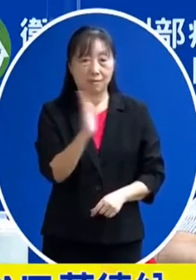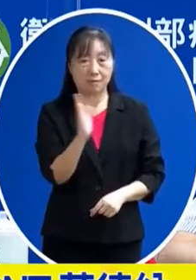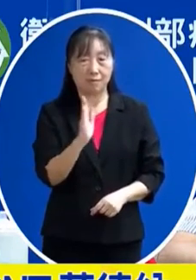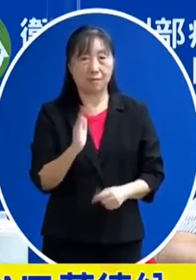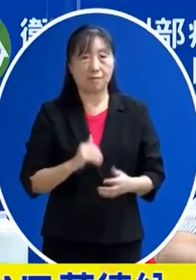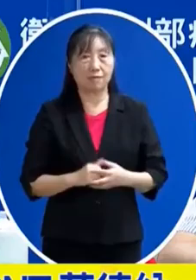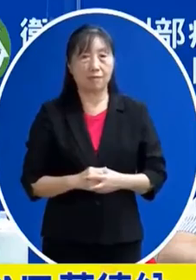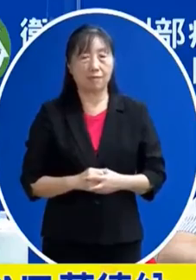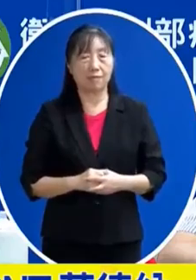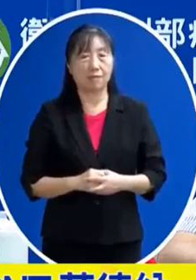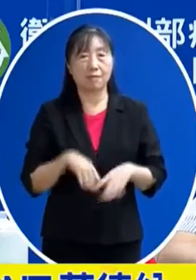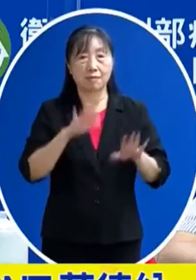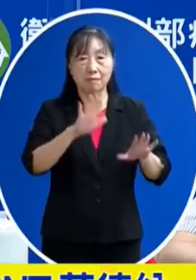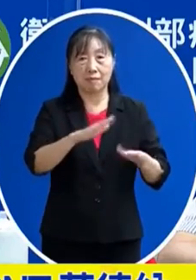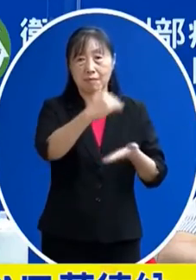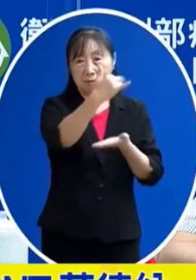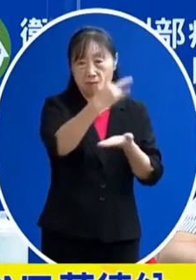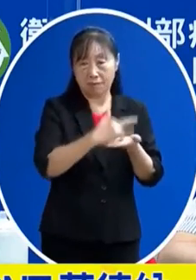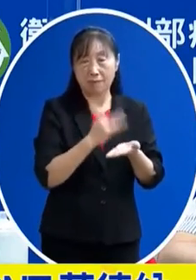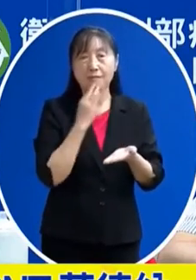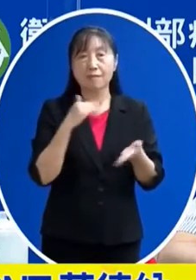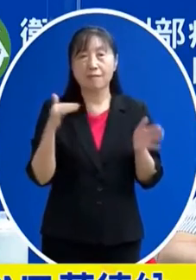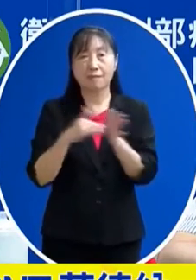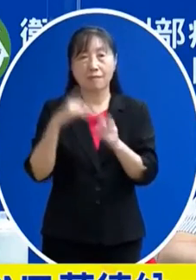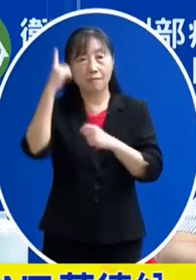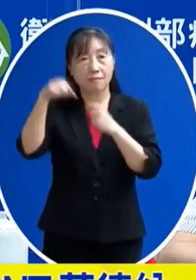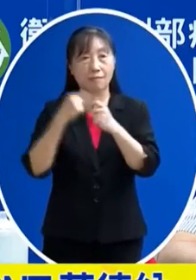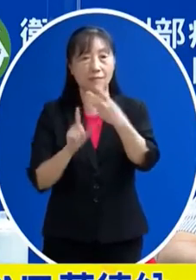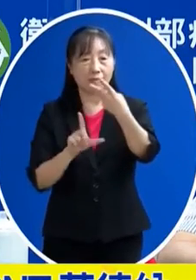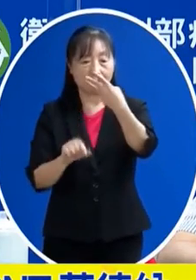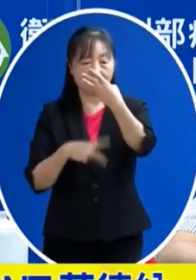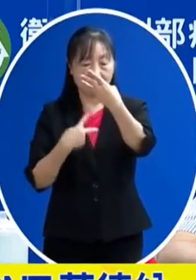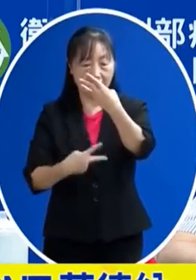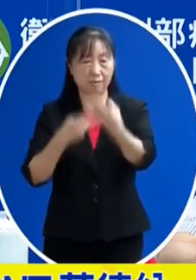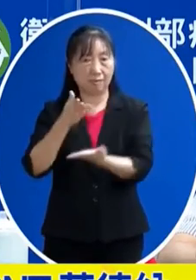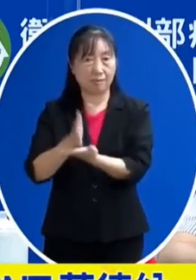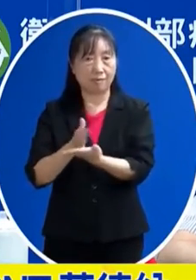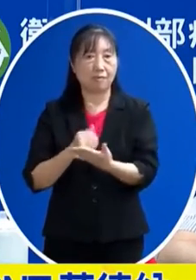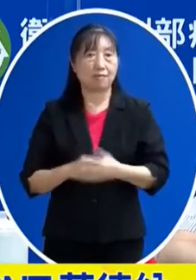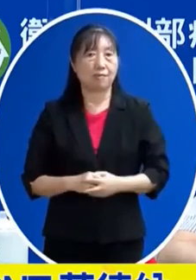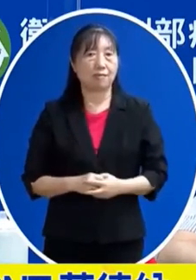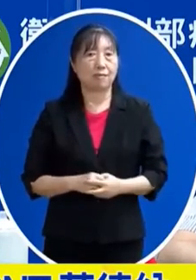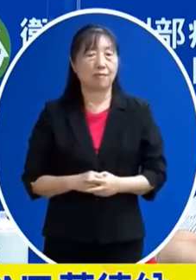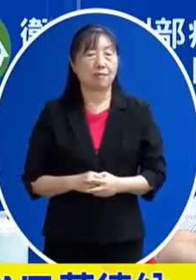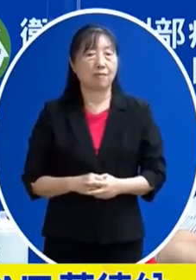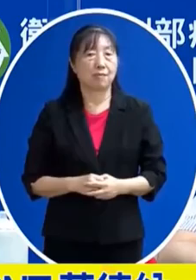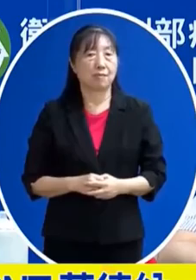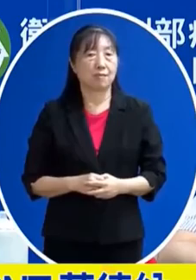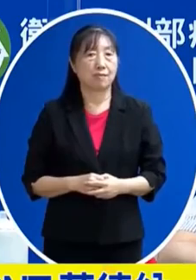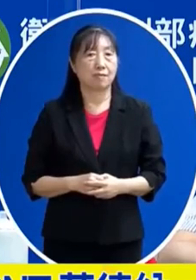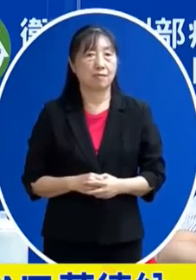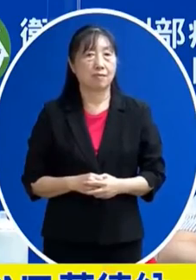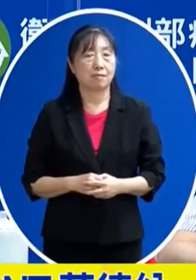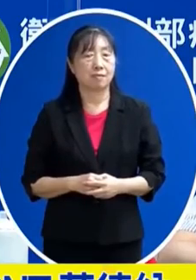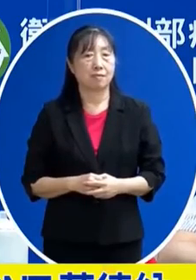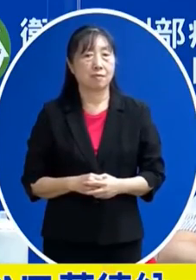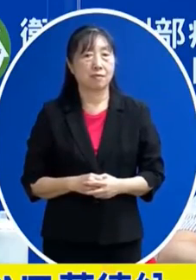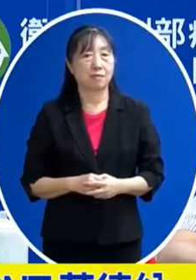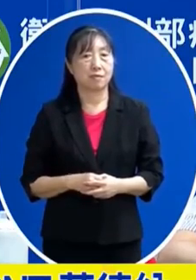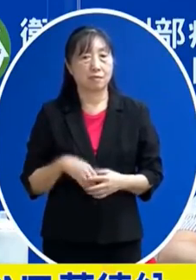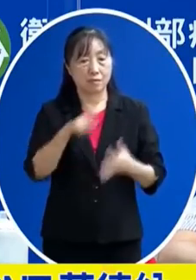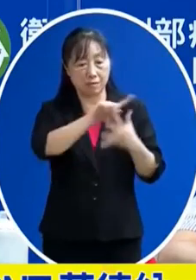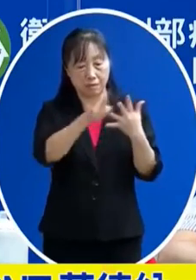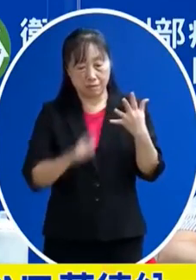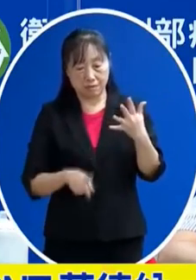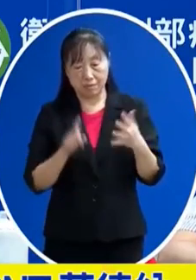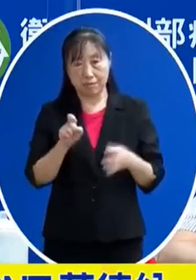371万多剂哈。那这一批 Moderna 的效期是到明年的3月2号。另外我们针对第十